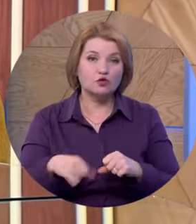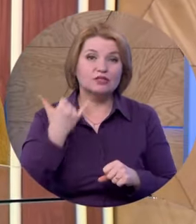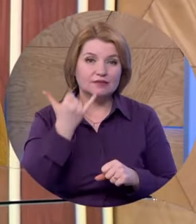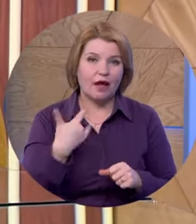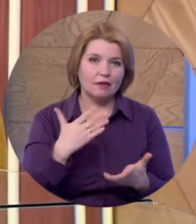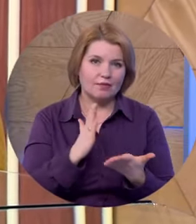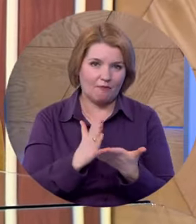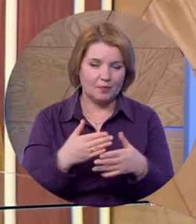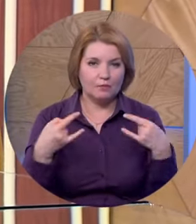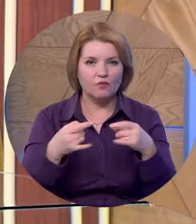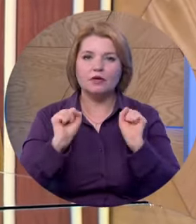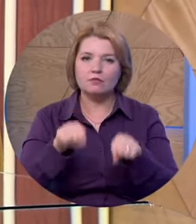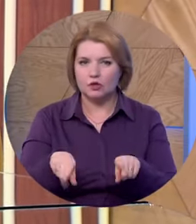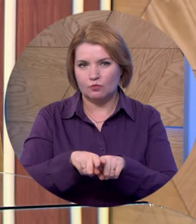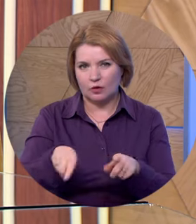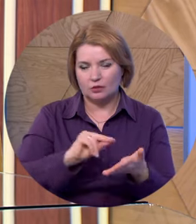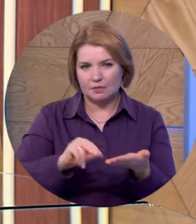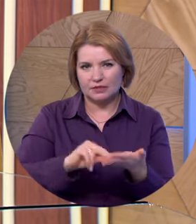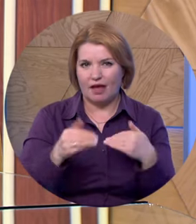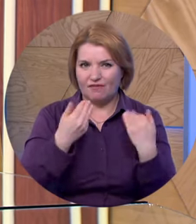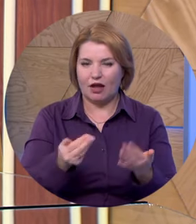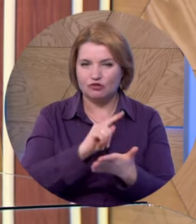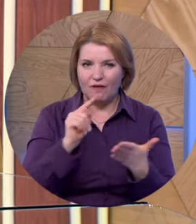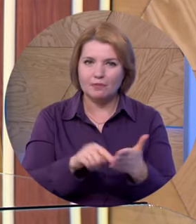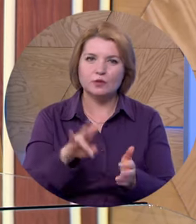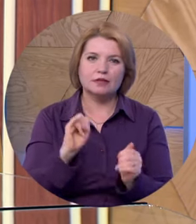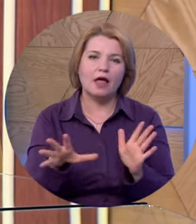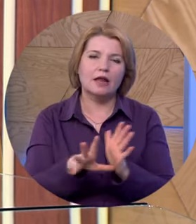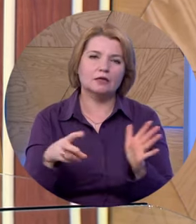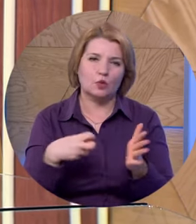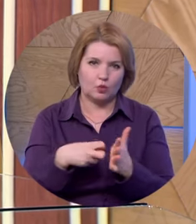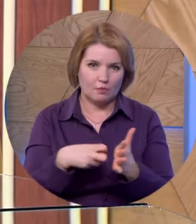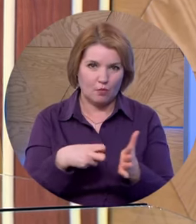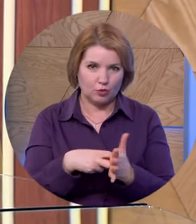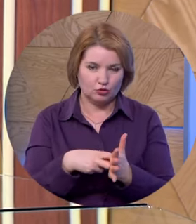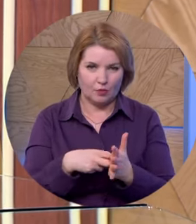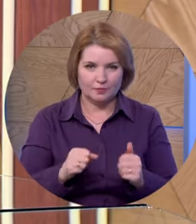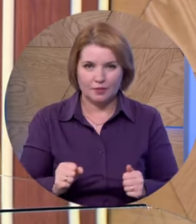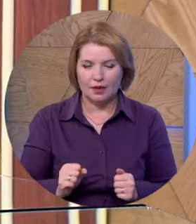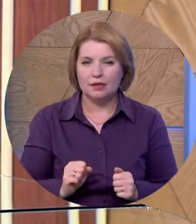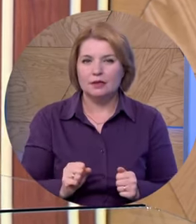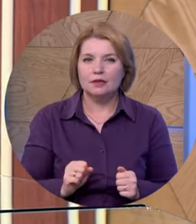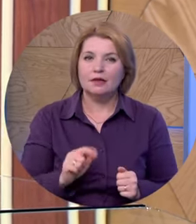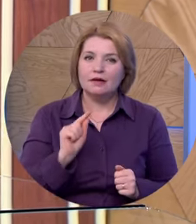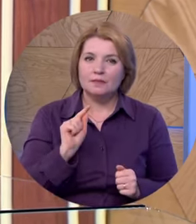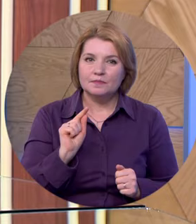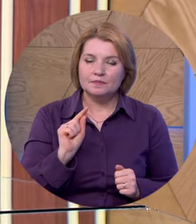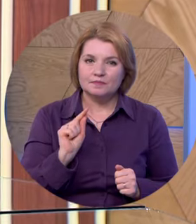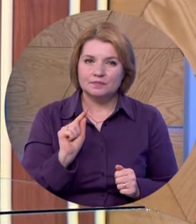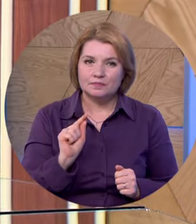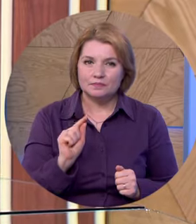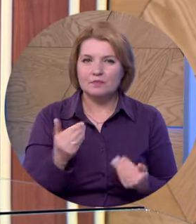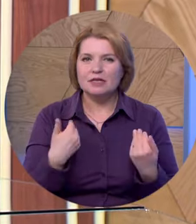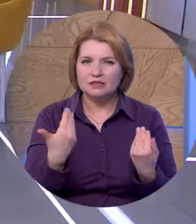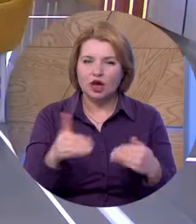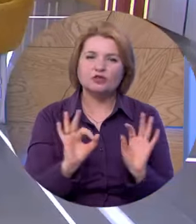дозвониться. Можете также написать нам ваш вопрос на адрес электронной почты polza@topspb.tv. Вот мы все